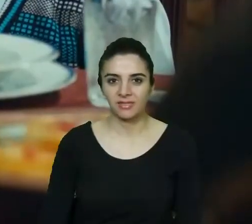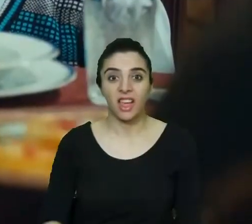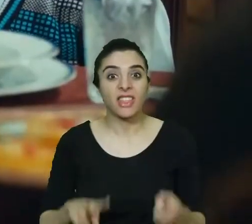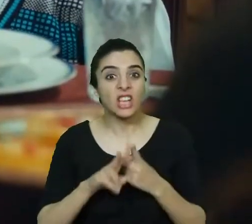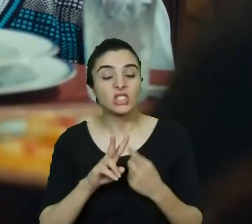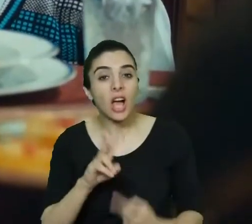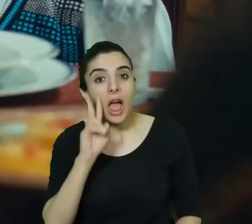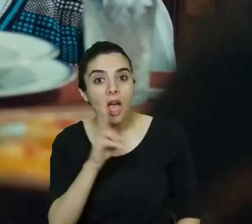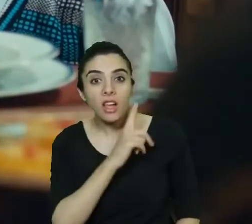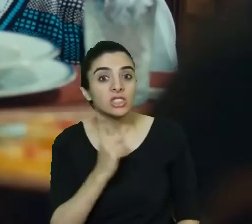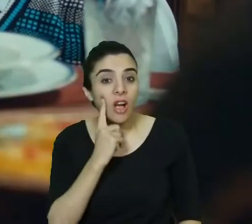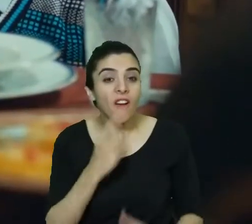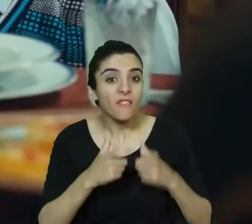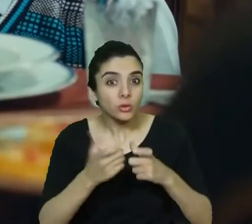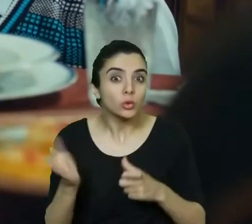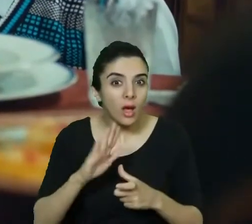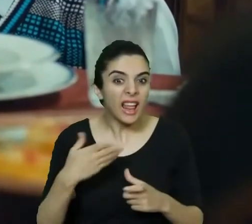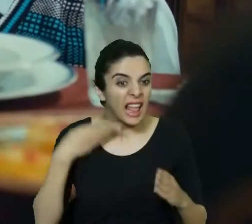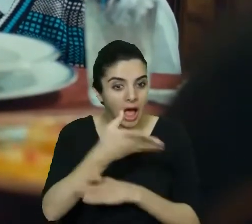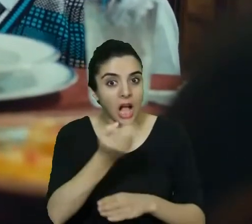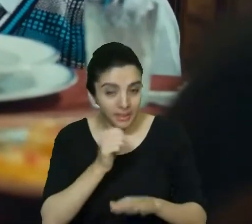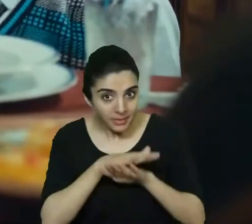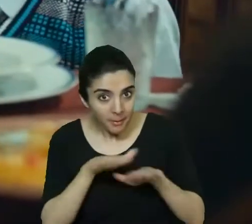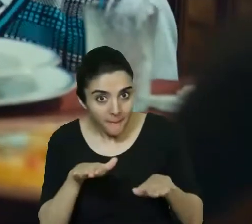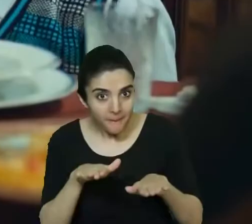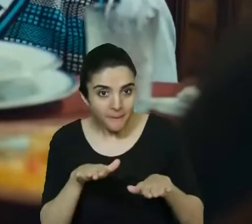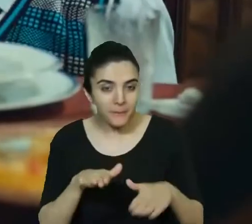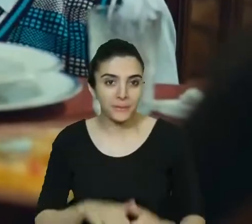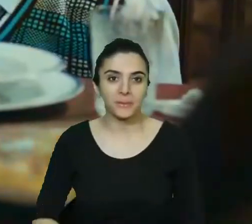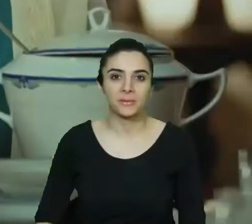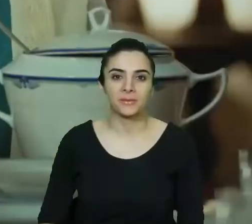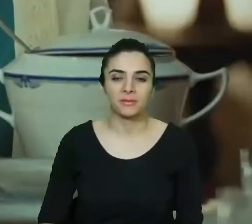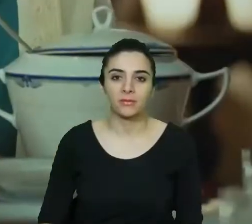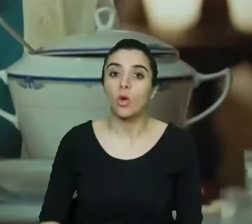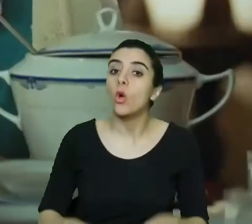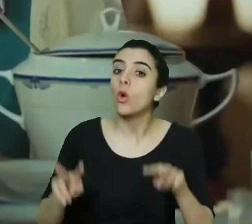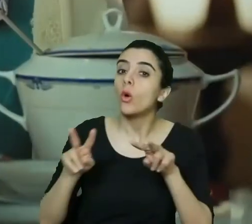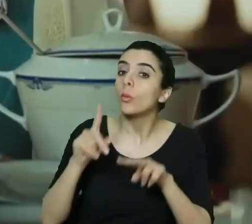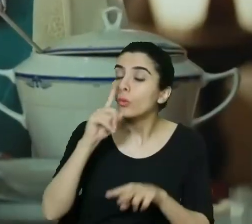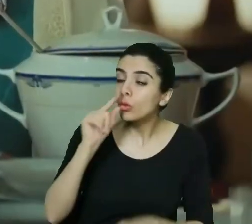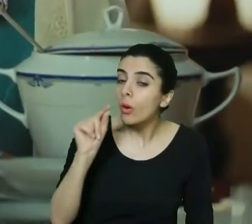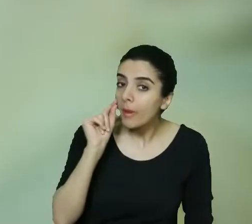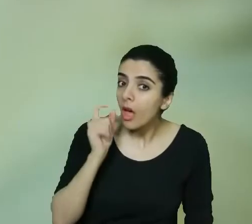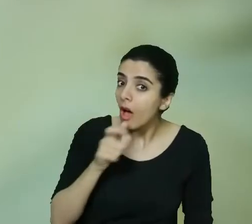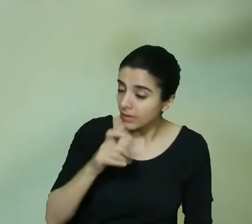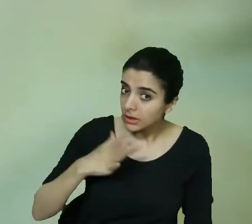Naciye yenge şekerleri koyduktan sonra biz gidip alacağız, tamam mı? Müdür Bey, kahve alır